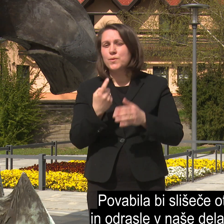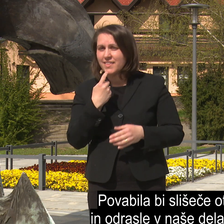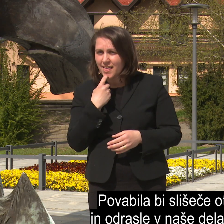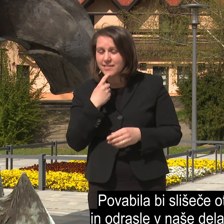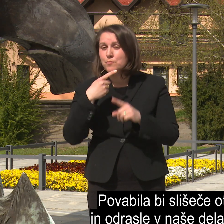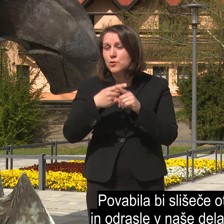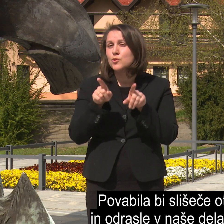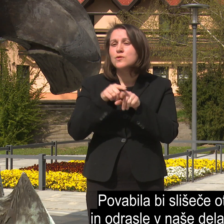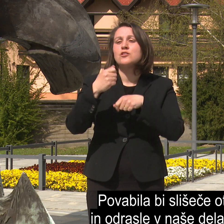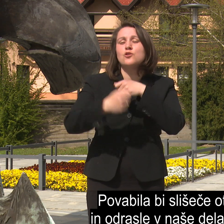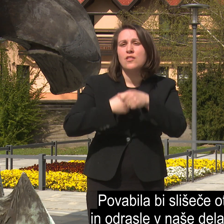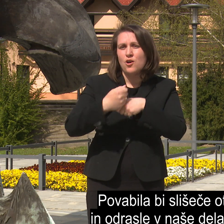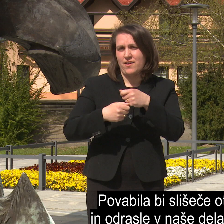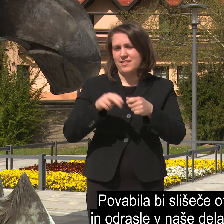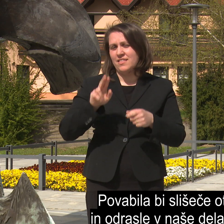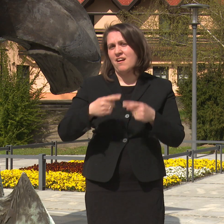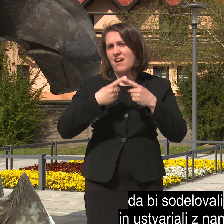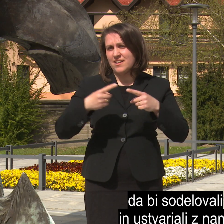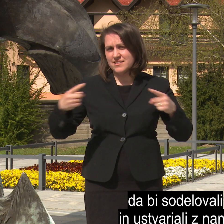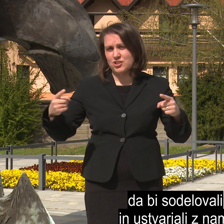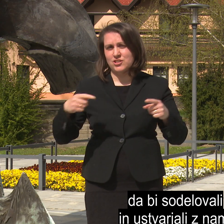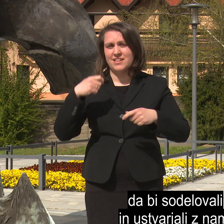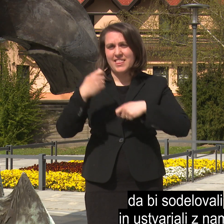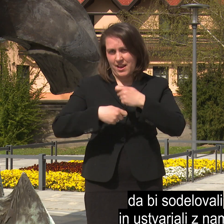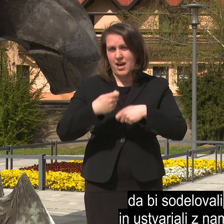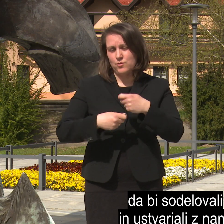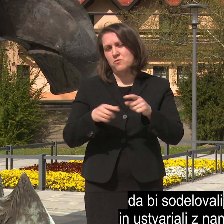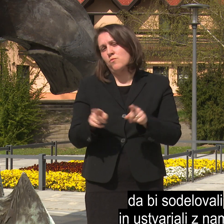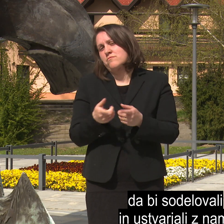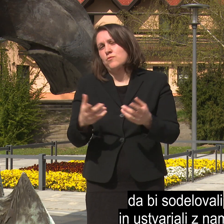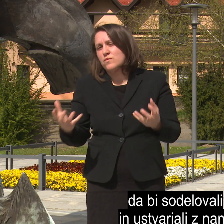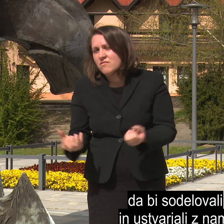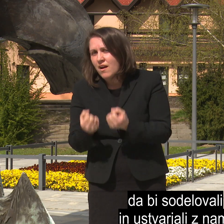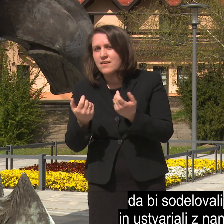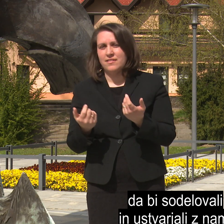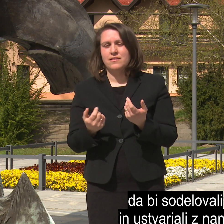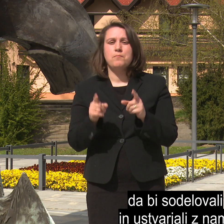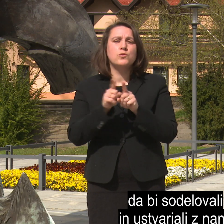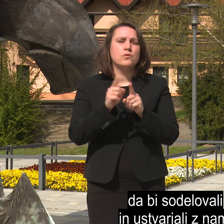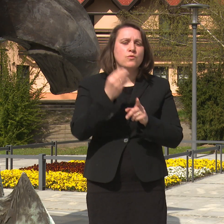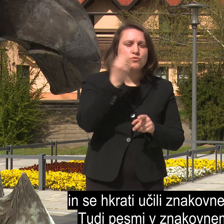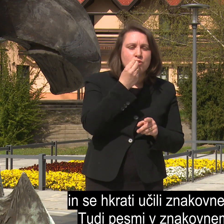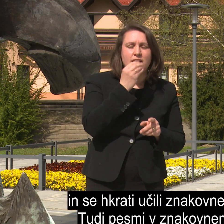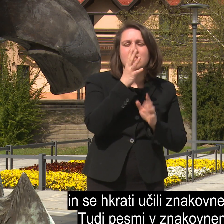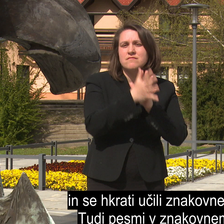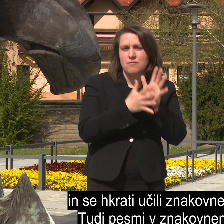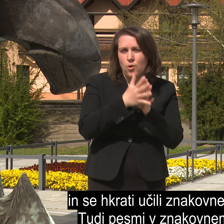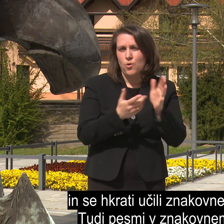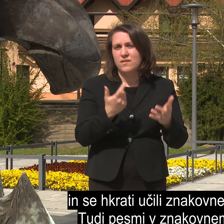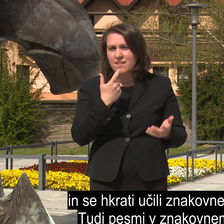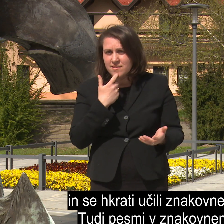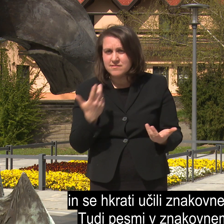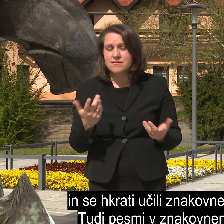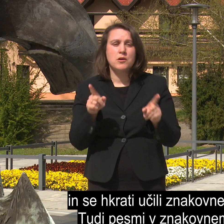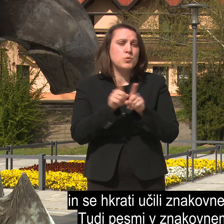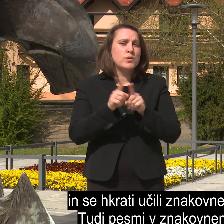Povabila bi slišeče otroke in odrasle osebe in jih povabila v naše delavnice, da bi sodelovali z nami, ustvarjali in se hkrati